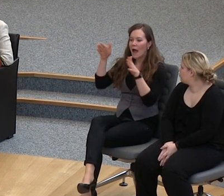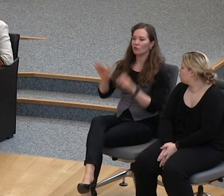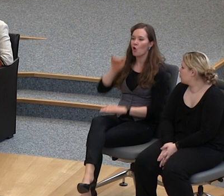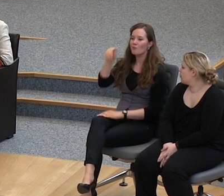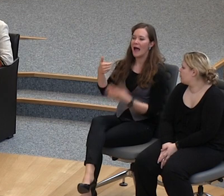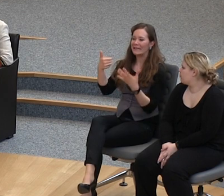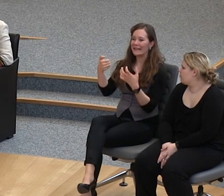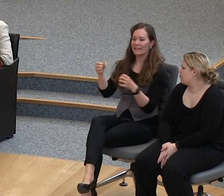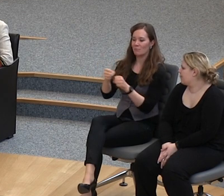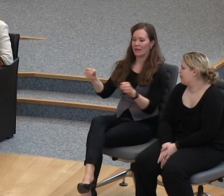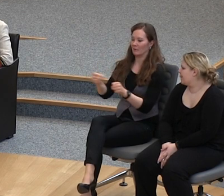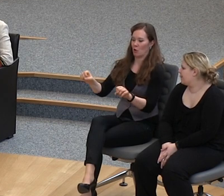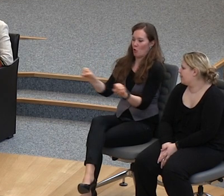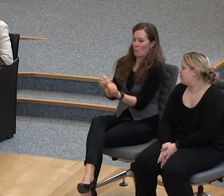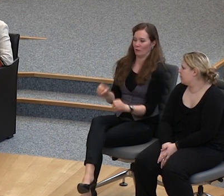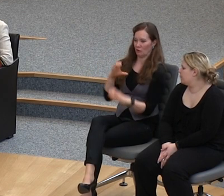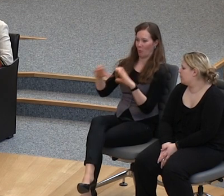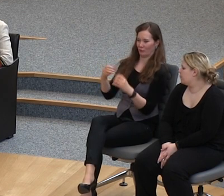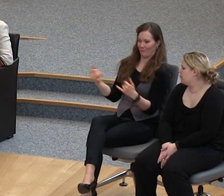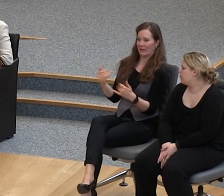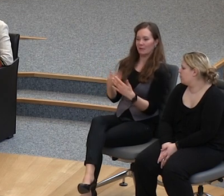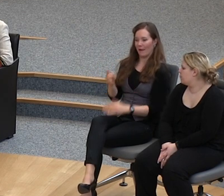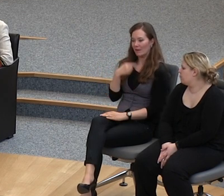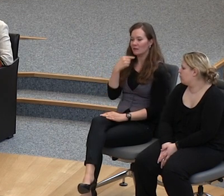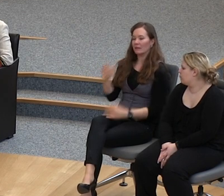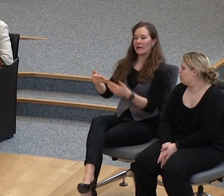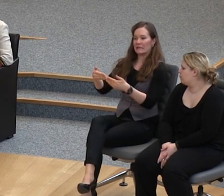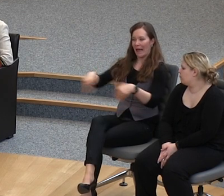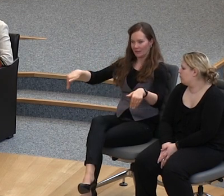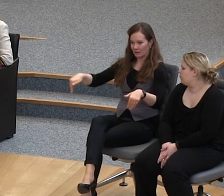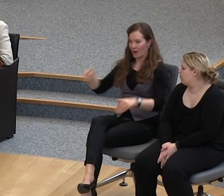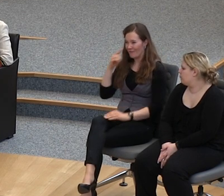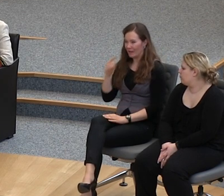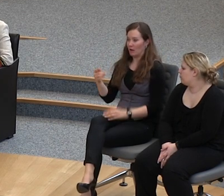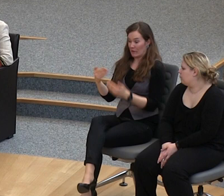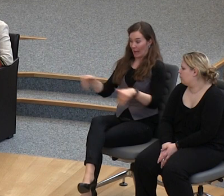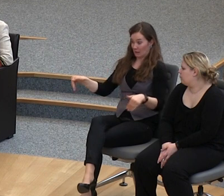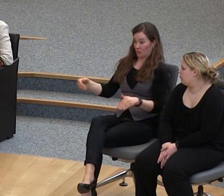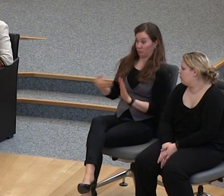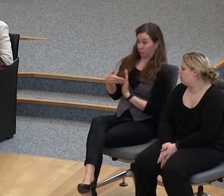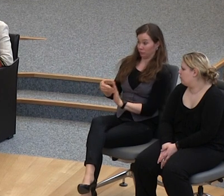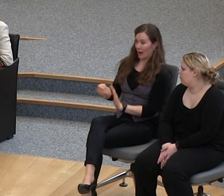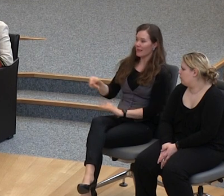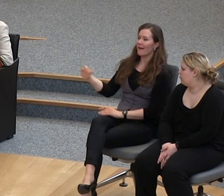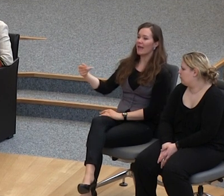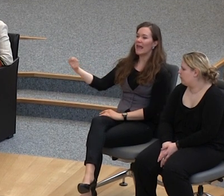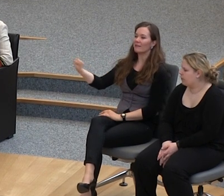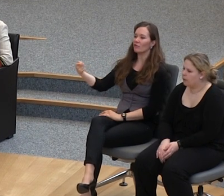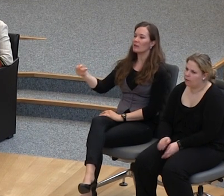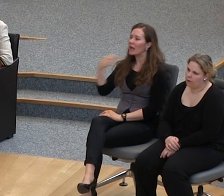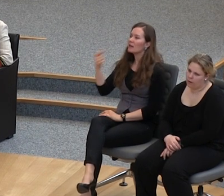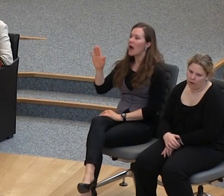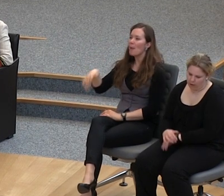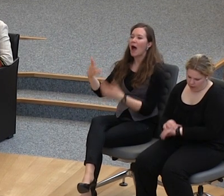mehr gegeben ist. Wenn wir diese Grenze einführen, haben wir genau die Investoren abgeschreckt, die ab 80